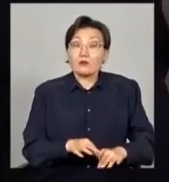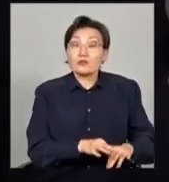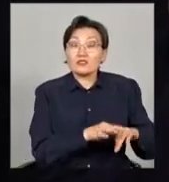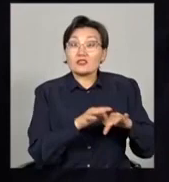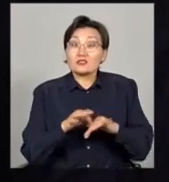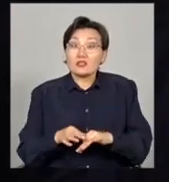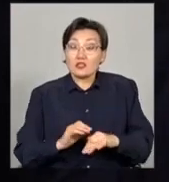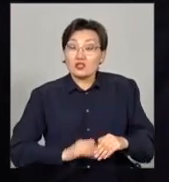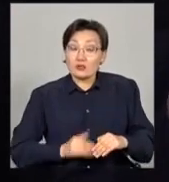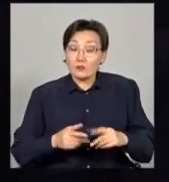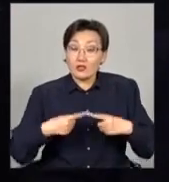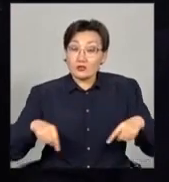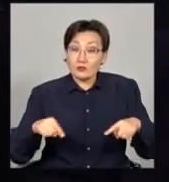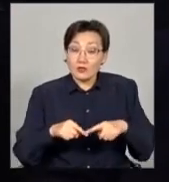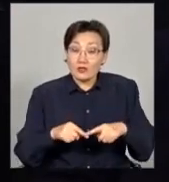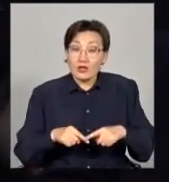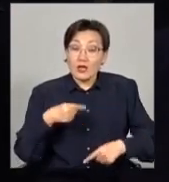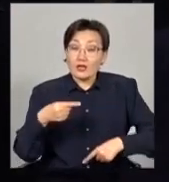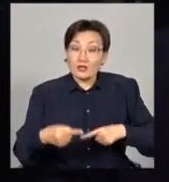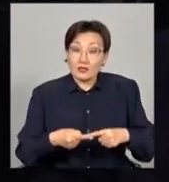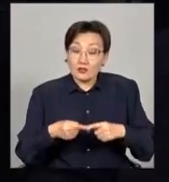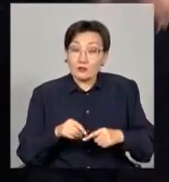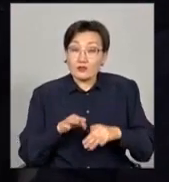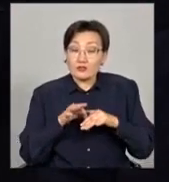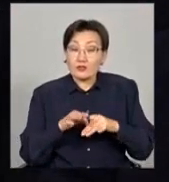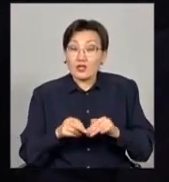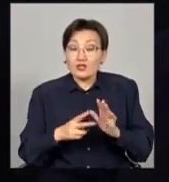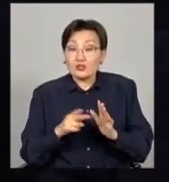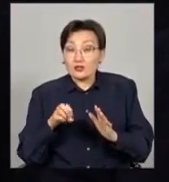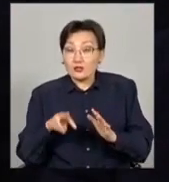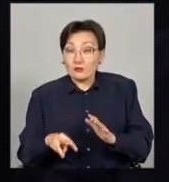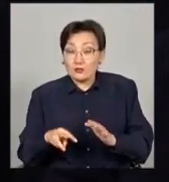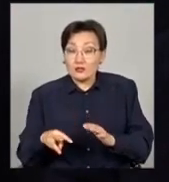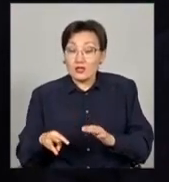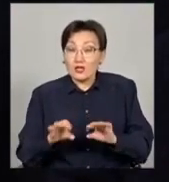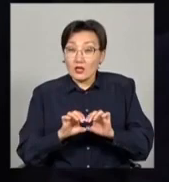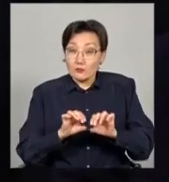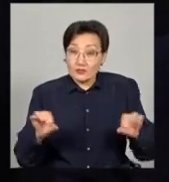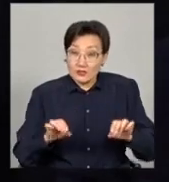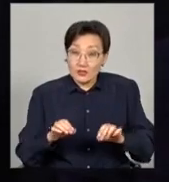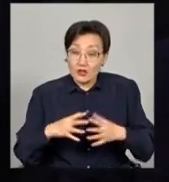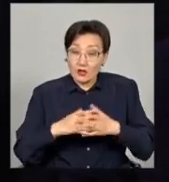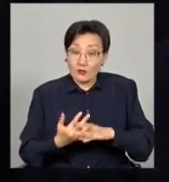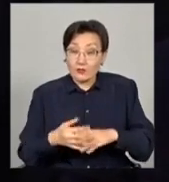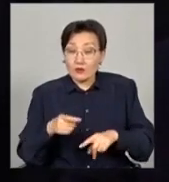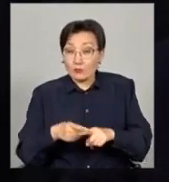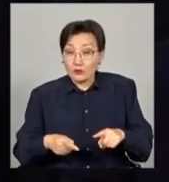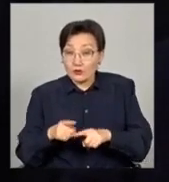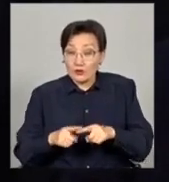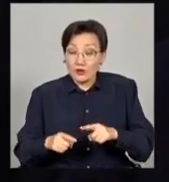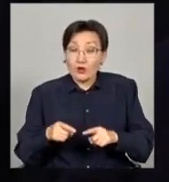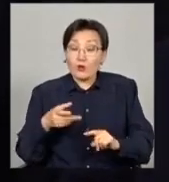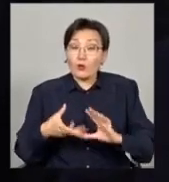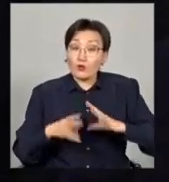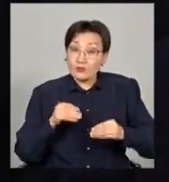жекеменшік жаңа инвест компаниялармен алып келсек, ол 7 километрді жай ғана алып келеді да, ауылға бөлген кезде соған шыққан шығымдарын бәрін санаған